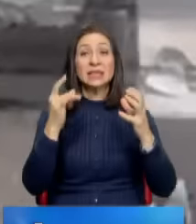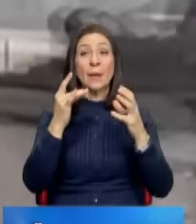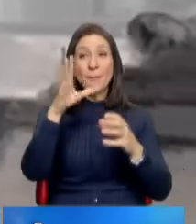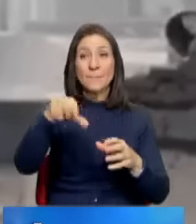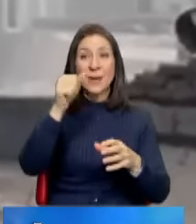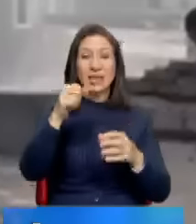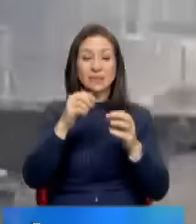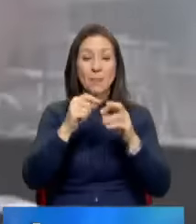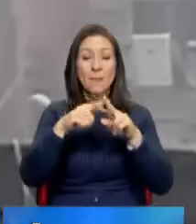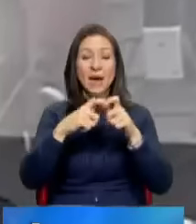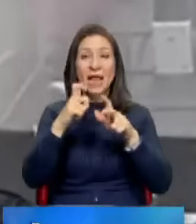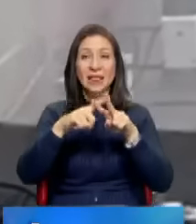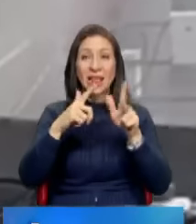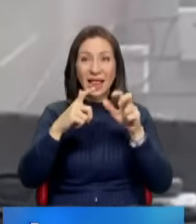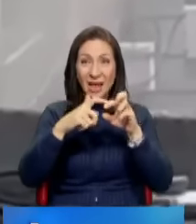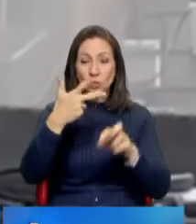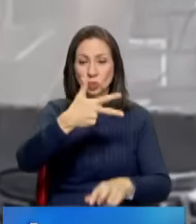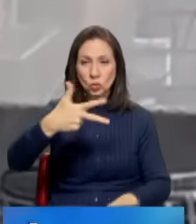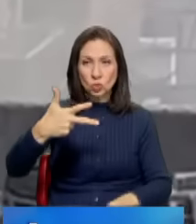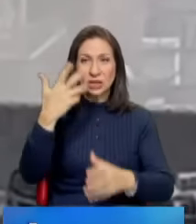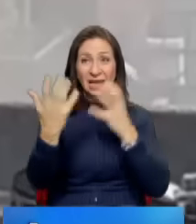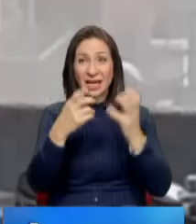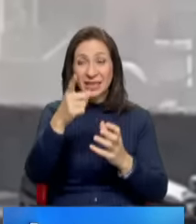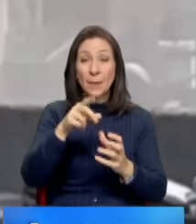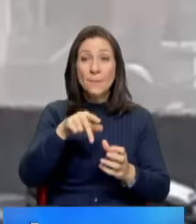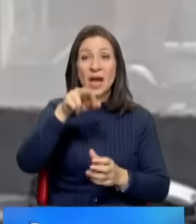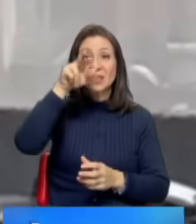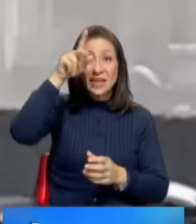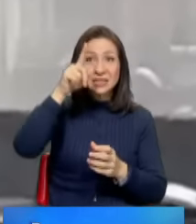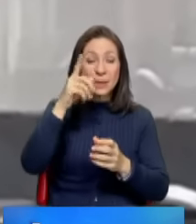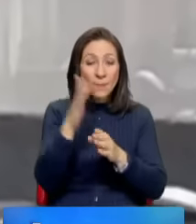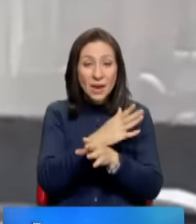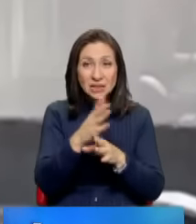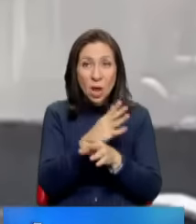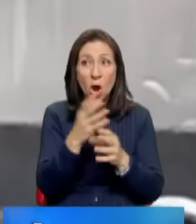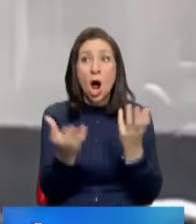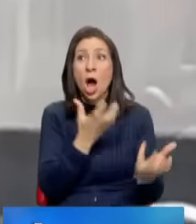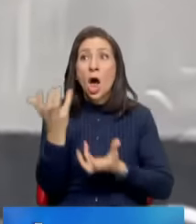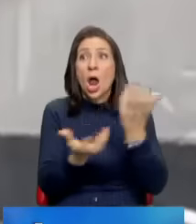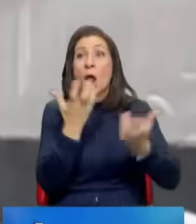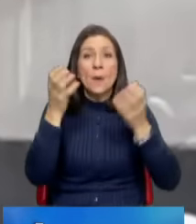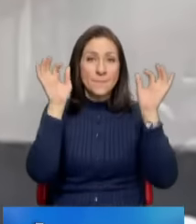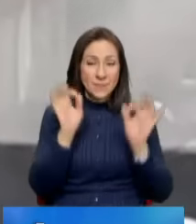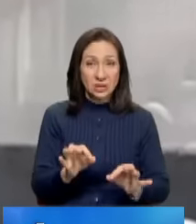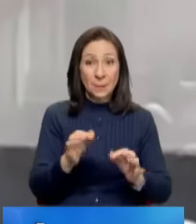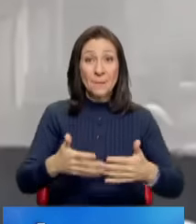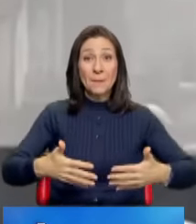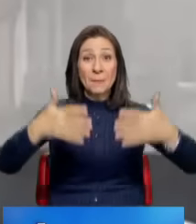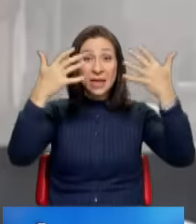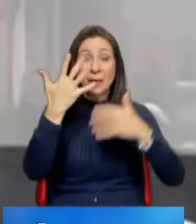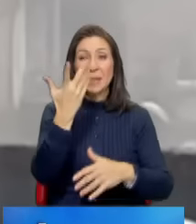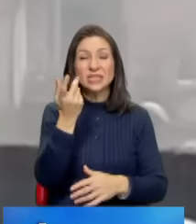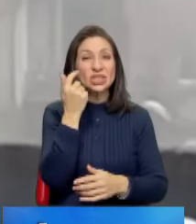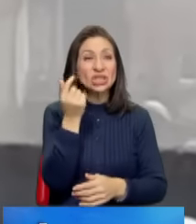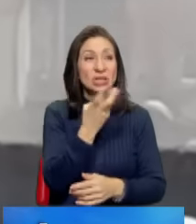Diyarbakır'ın Merkez Bağlar ilçesinde 3 katlı binada çıkan yangın merdiven boşluğundaki malzemelerin tutuşmasıyla başladı. Binada 5 kişi